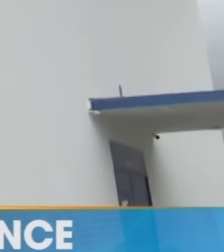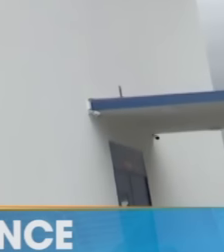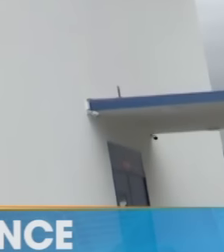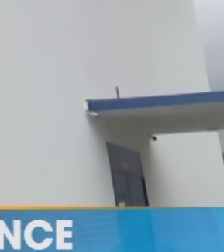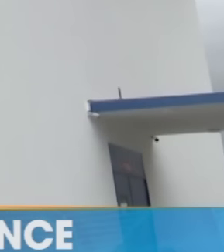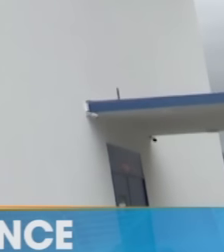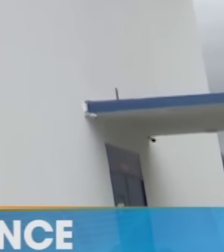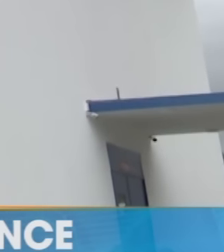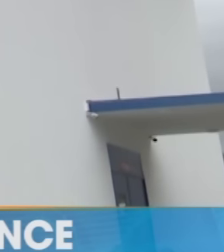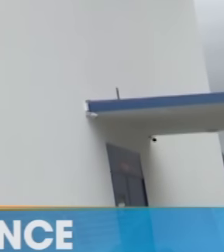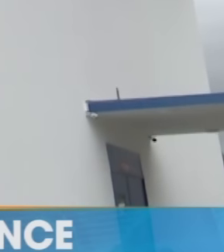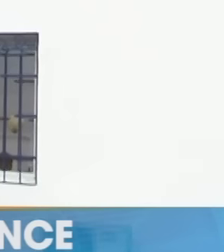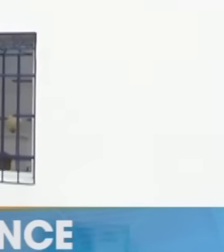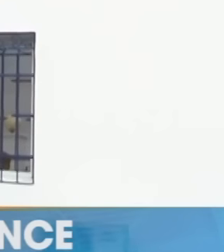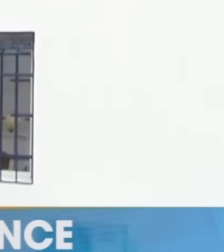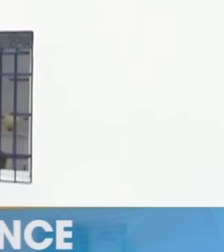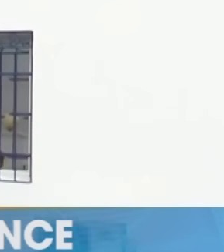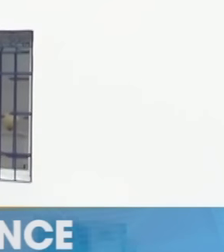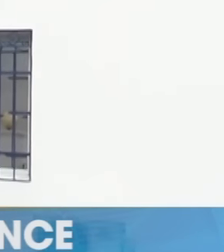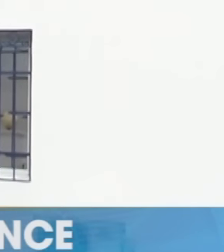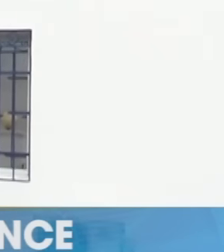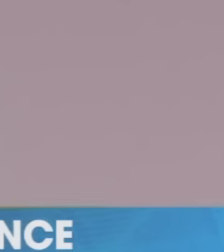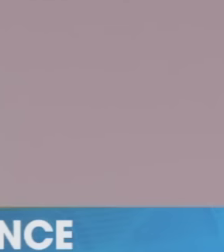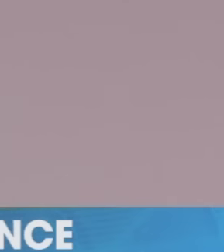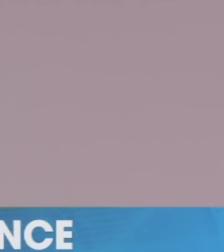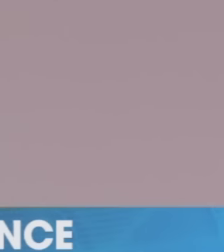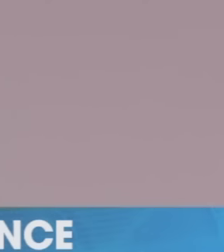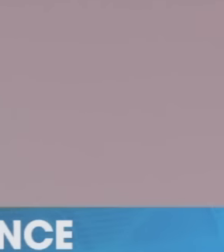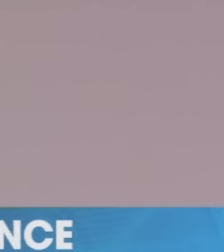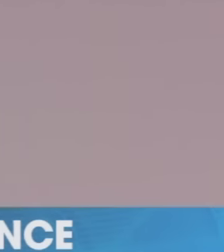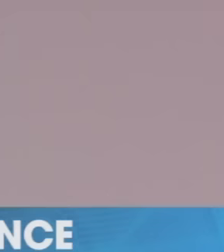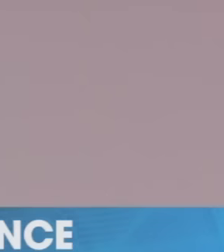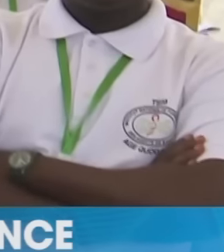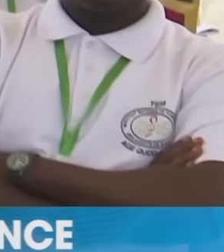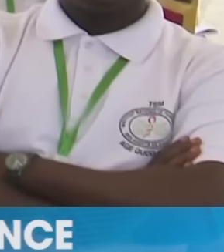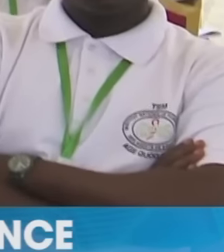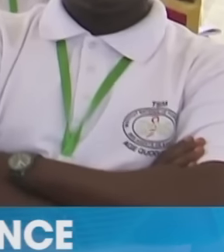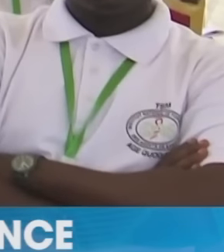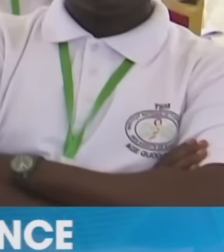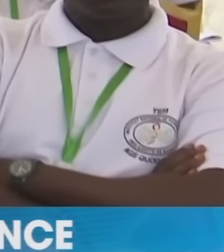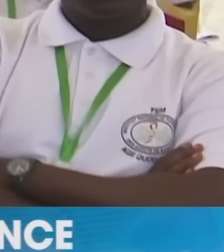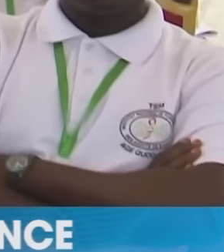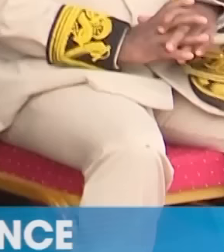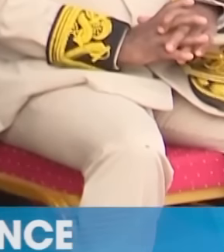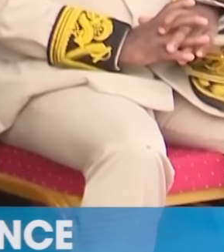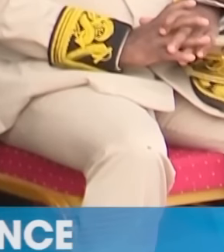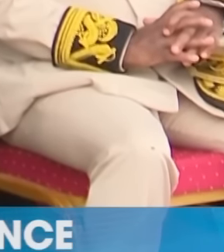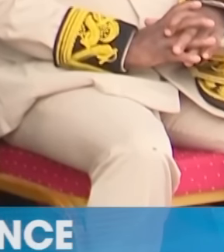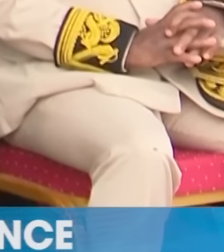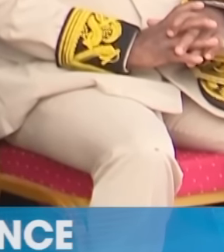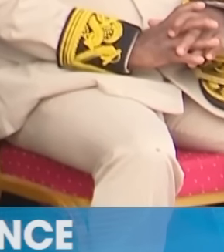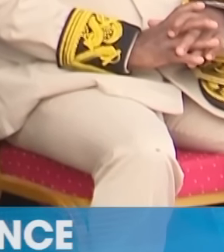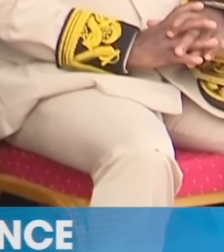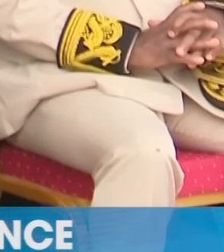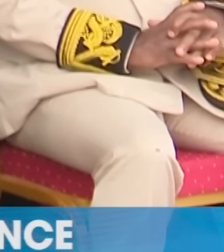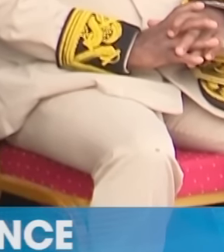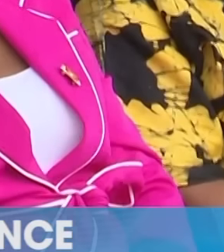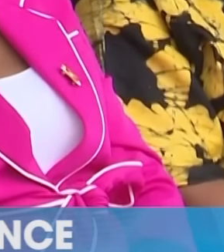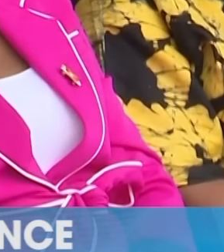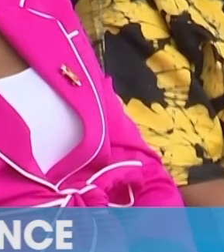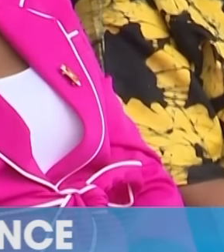traités entre 2023 et 2024 par l'Institut de médecine nucléaire d'Abidjan, un établissement à la pointe de la technologie pour